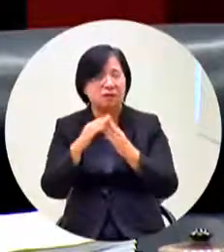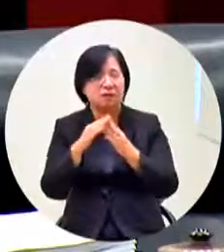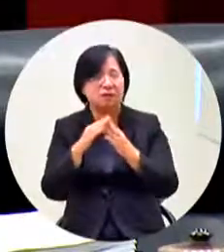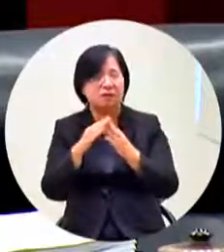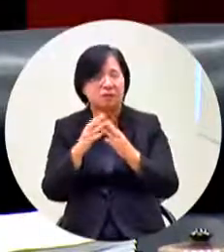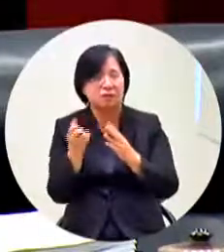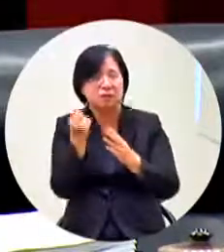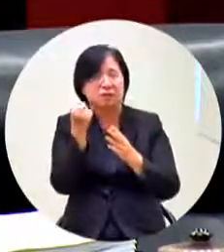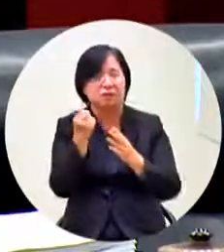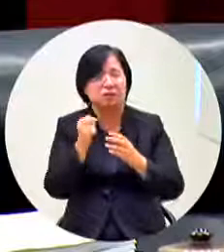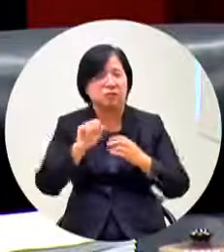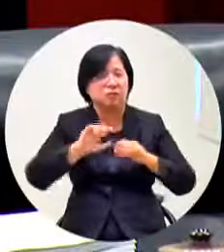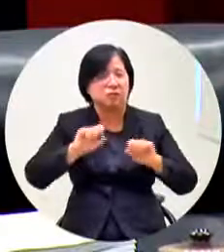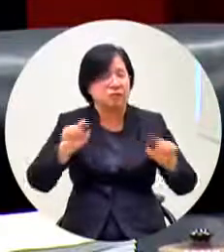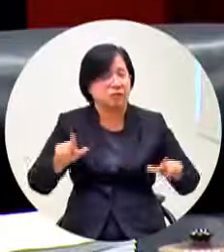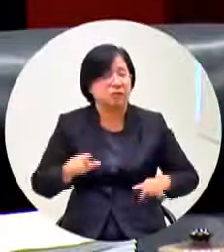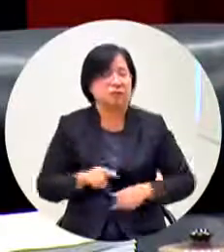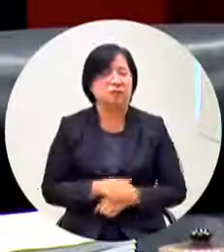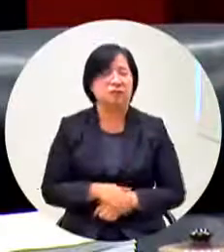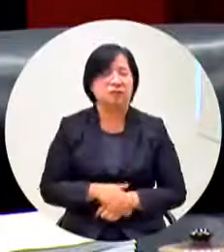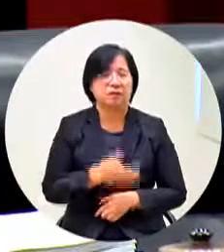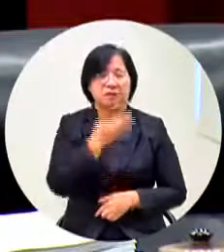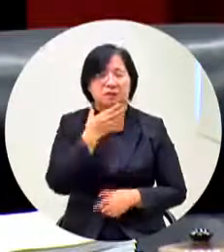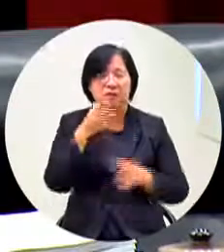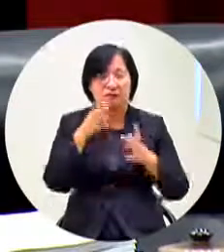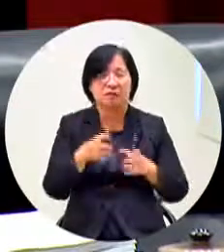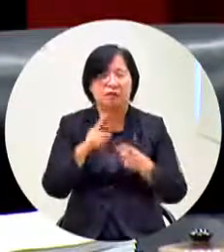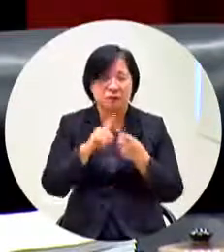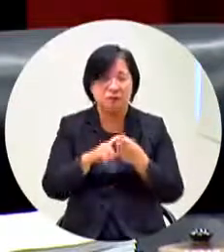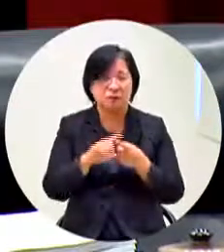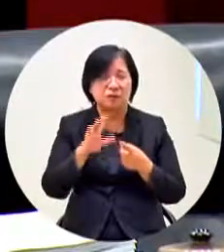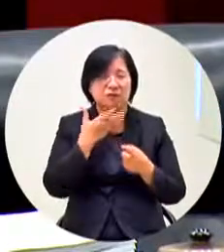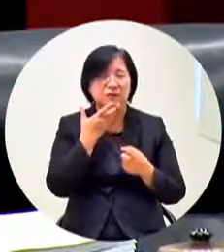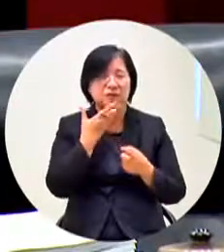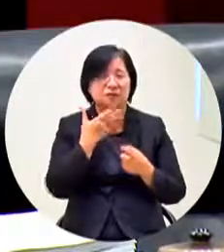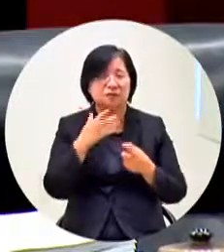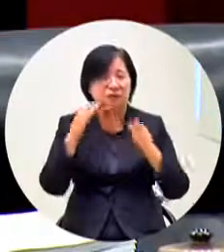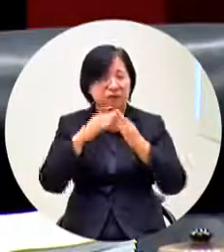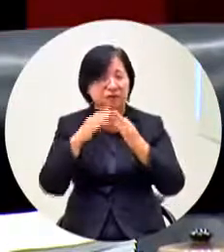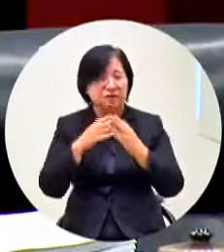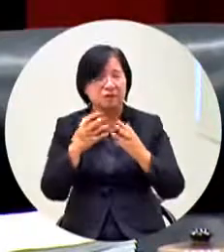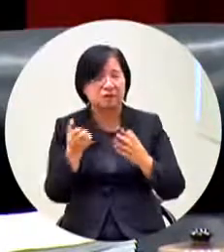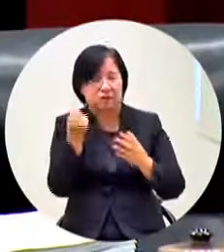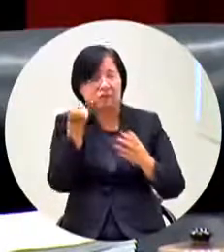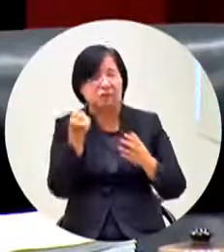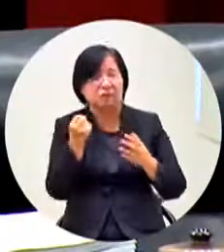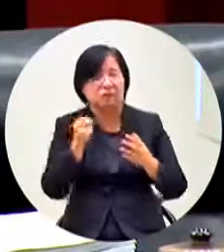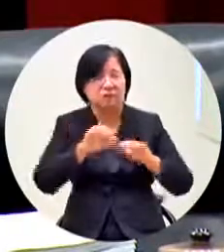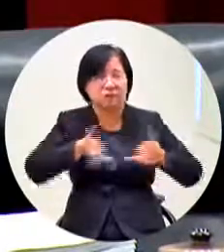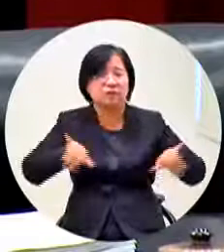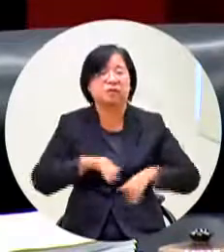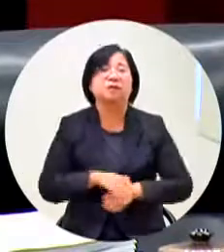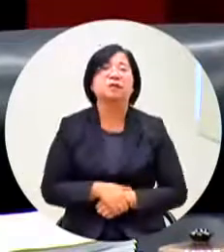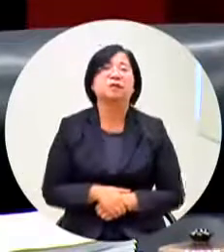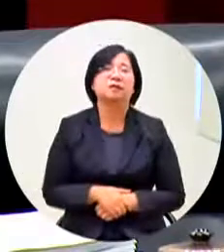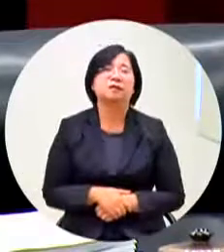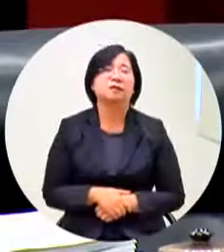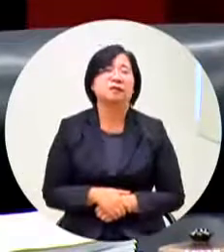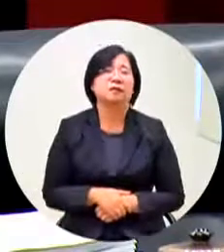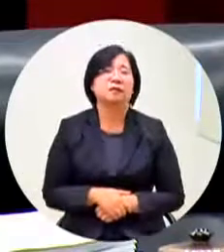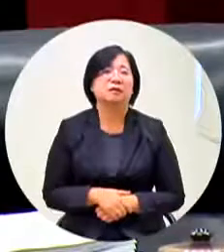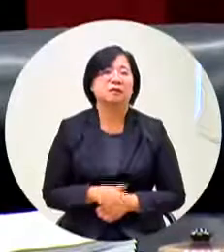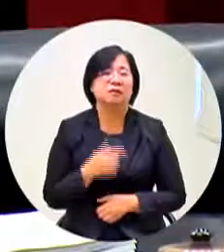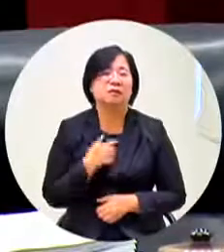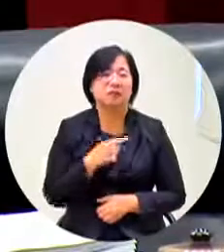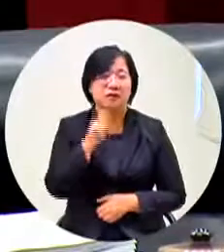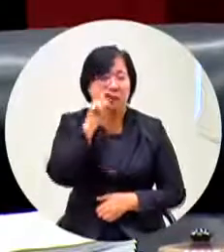人的，所以它是施设的。所以曾经我在文府路的时候，过去那时候在铺那个接污水管